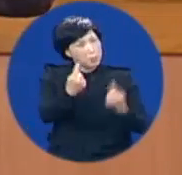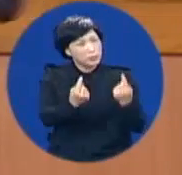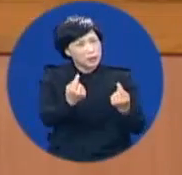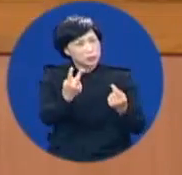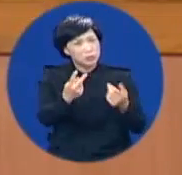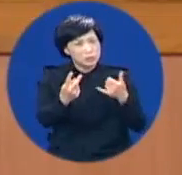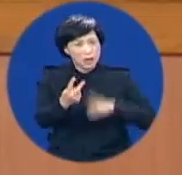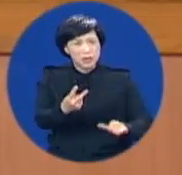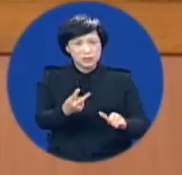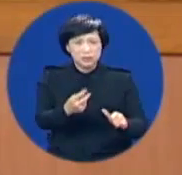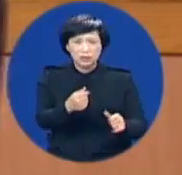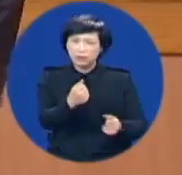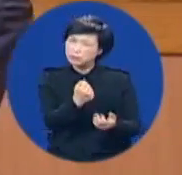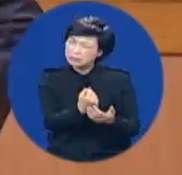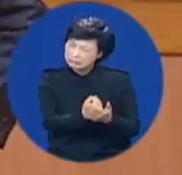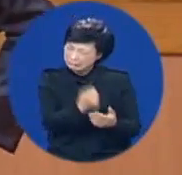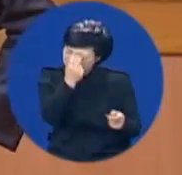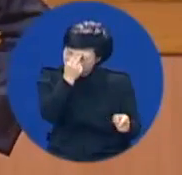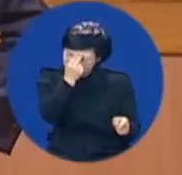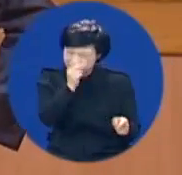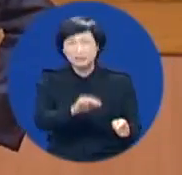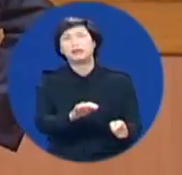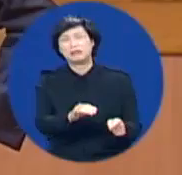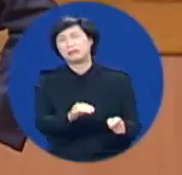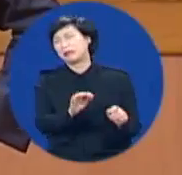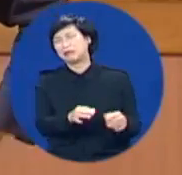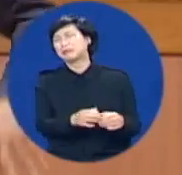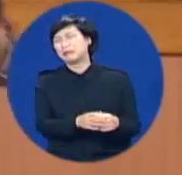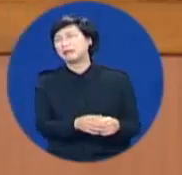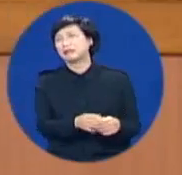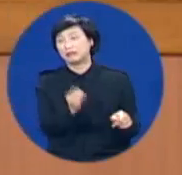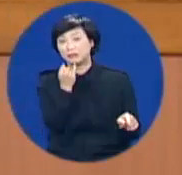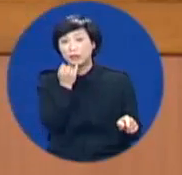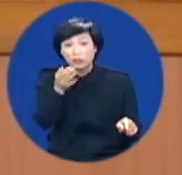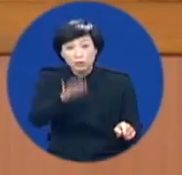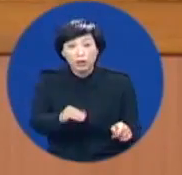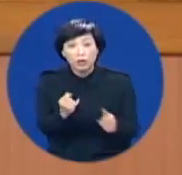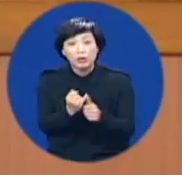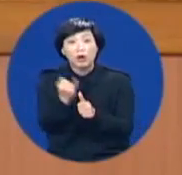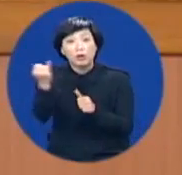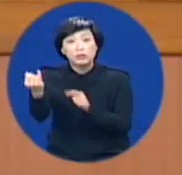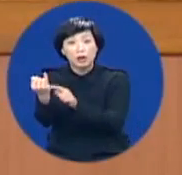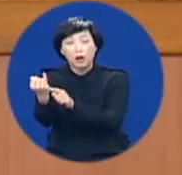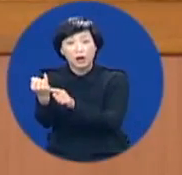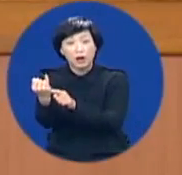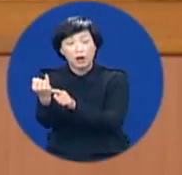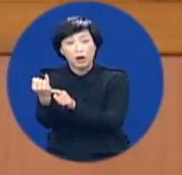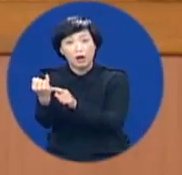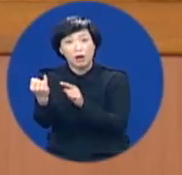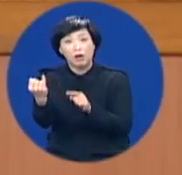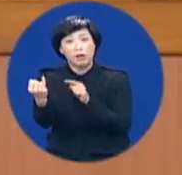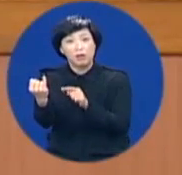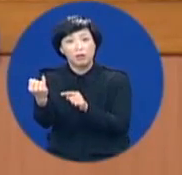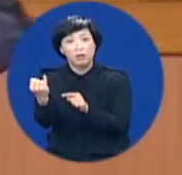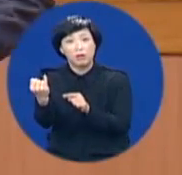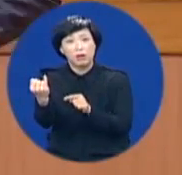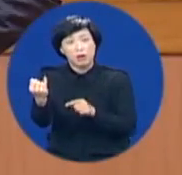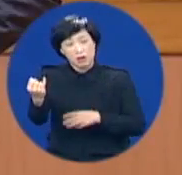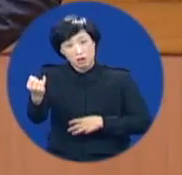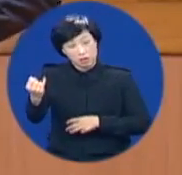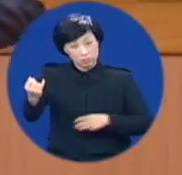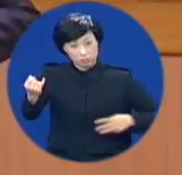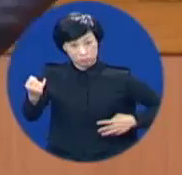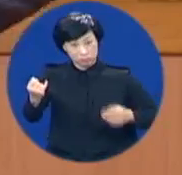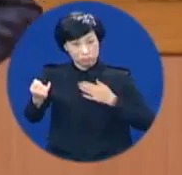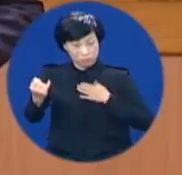자식 속속이는 건요 까짓거 뭐 그런 일을 합니다. 그러나 여자가 갈비